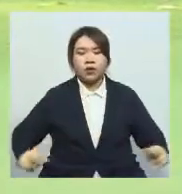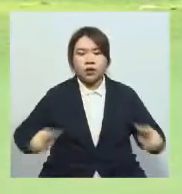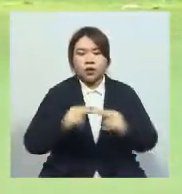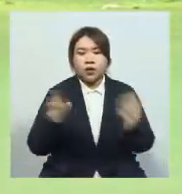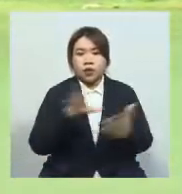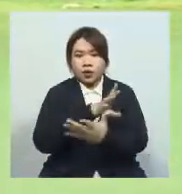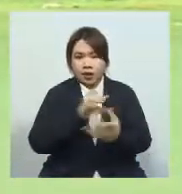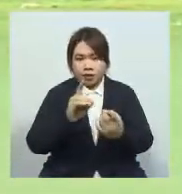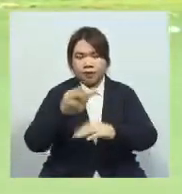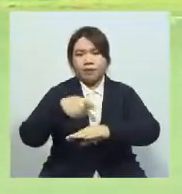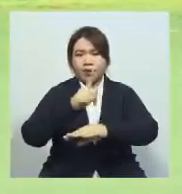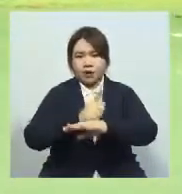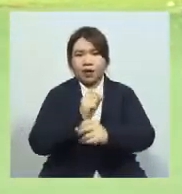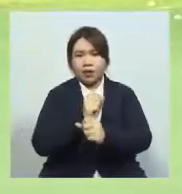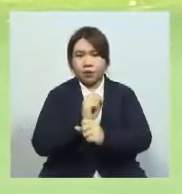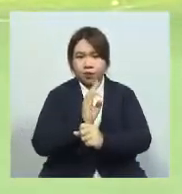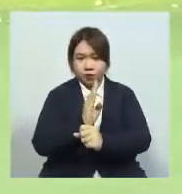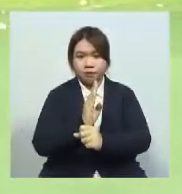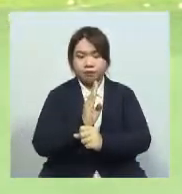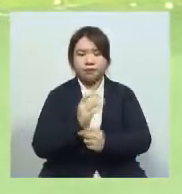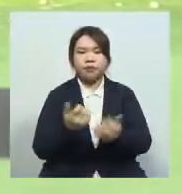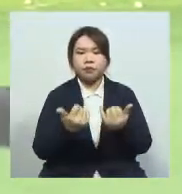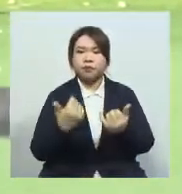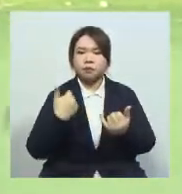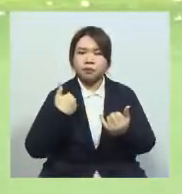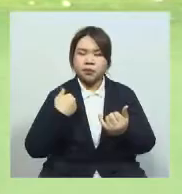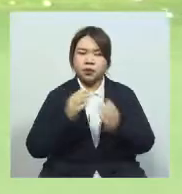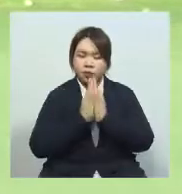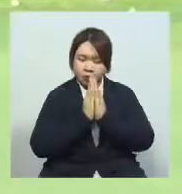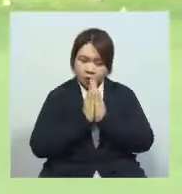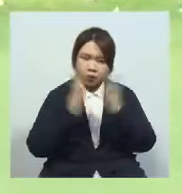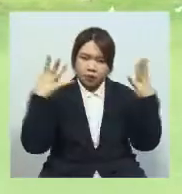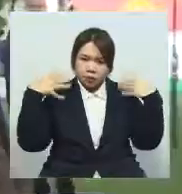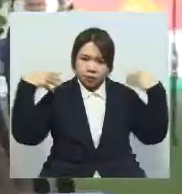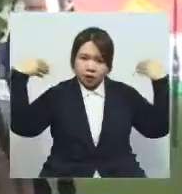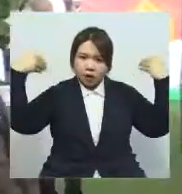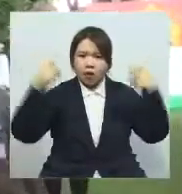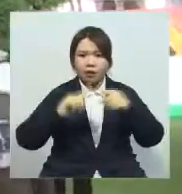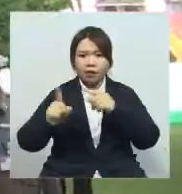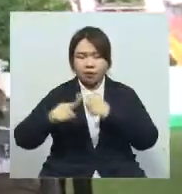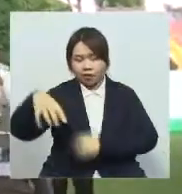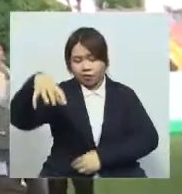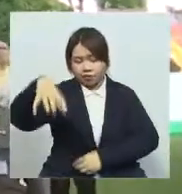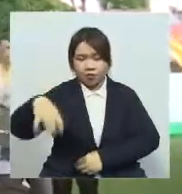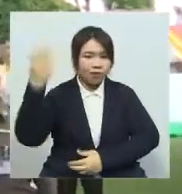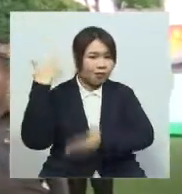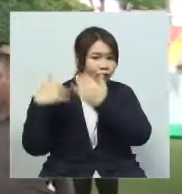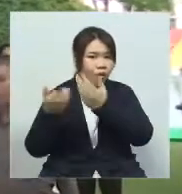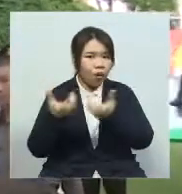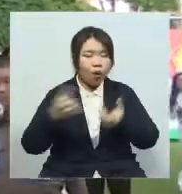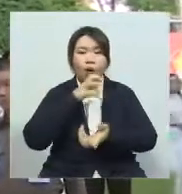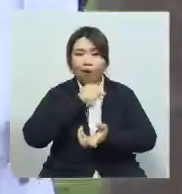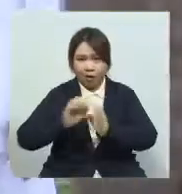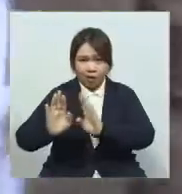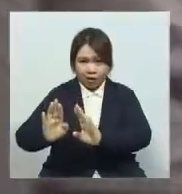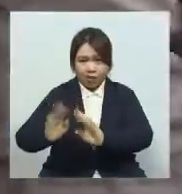ระทรวงวัฒนธรรมเป็นประธานในพิธีนอกจากนี้ยังมีพิธีบวงสรวงเทพพยดาณพิพิธภัณฑสถานแห่งชาติพระนครรว